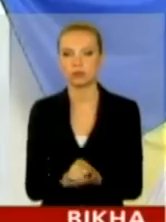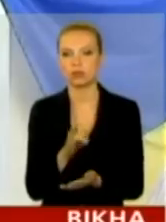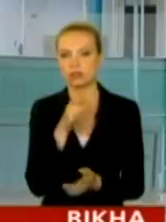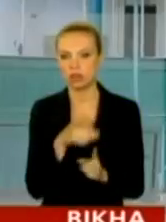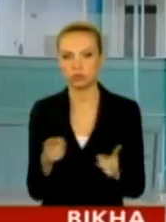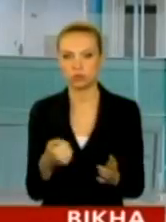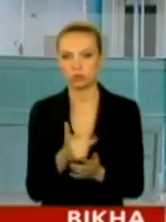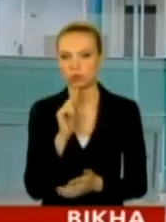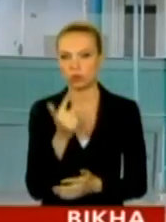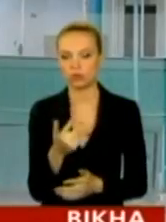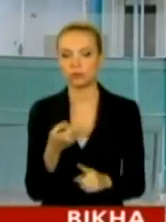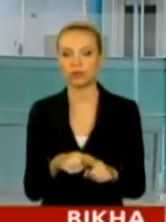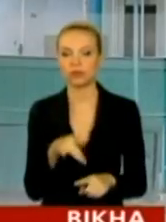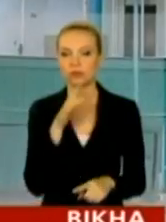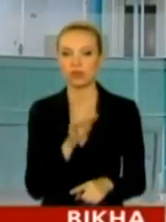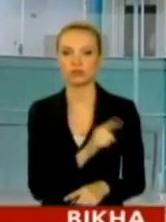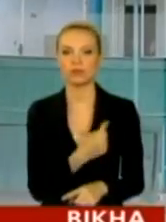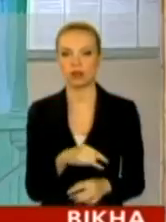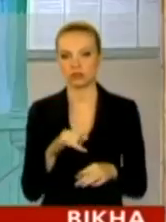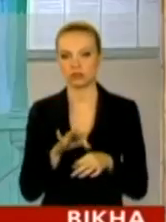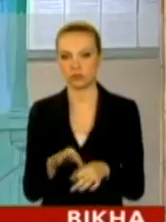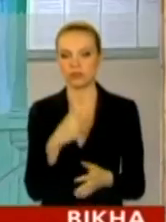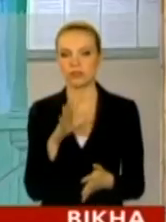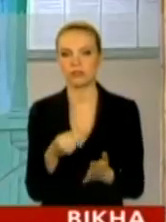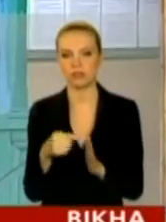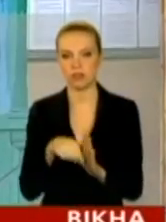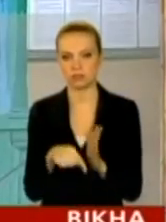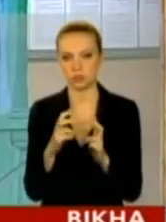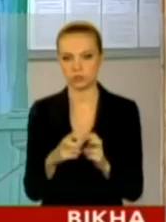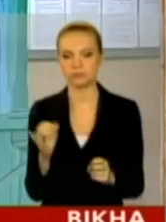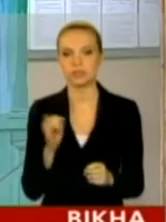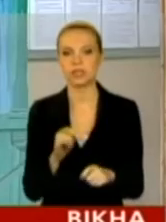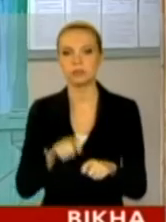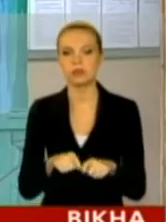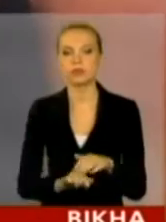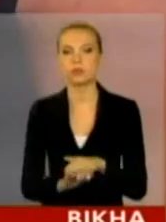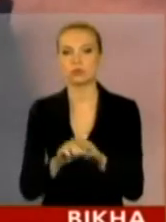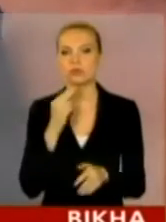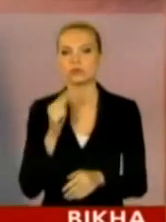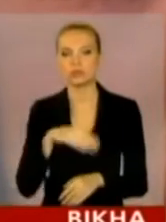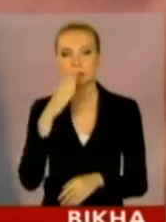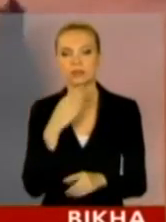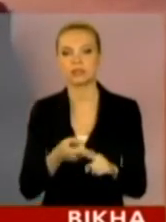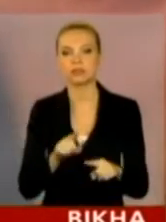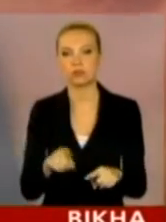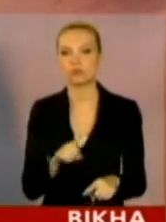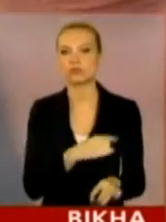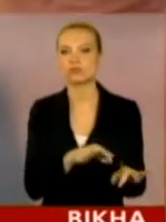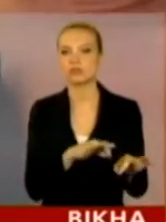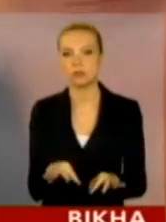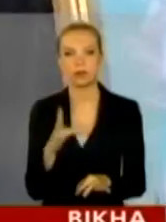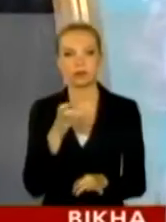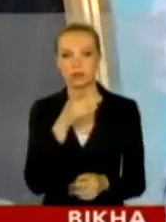до 3 років. Тим часом у Коломийській лікарні проводять власне розслідування і перевіряють обґрунтованість звинувачень батьків у тому, що швидка